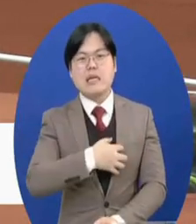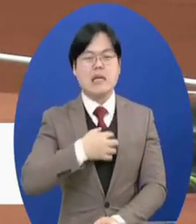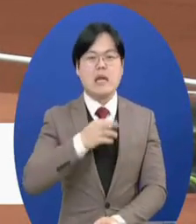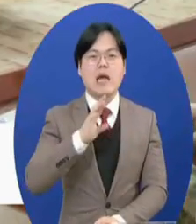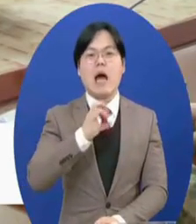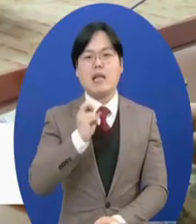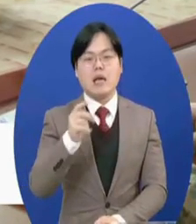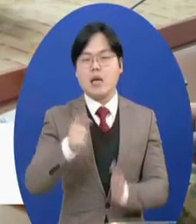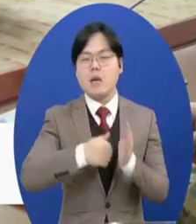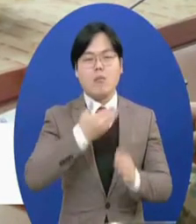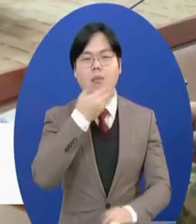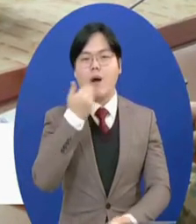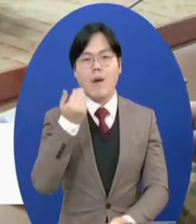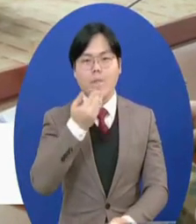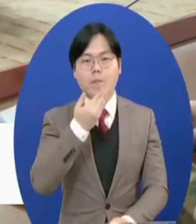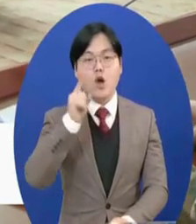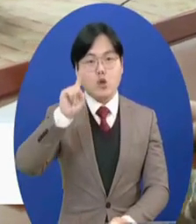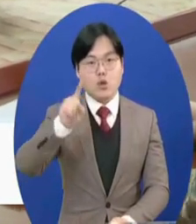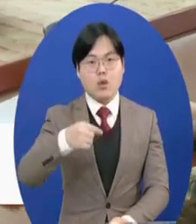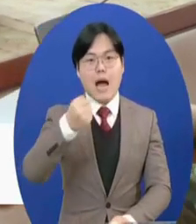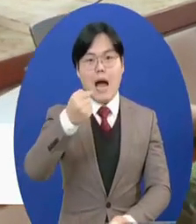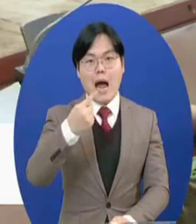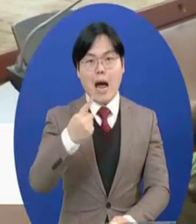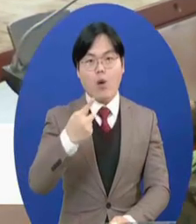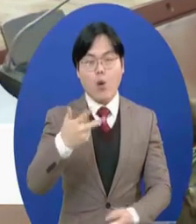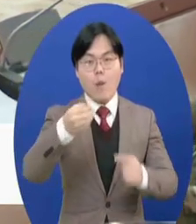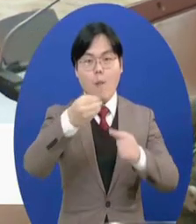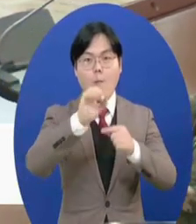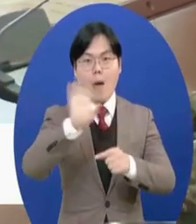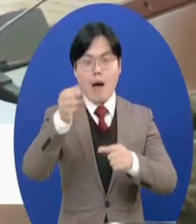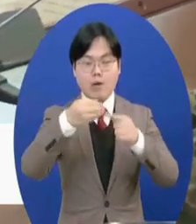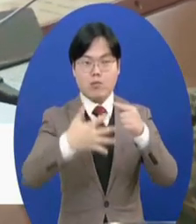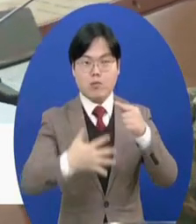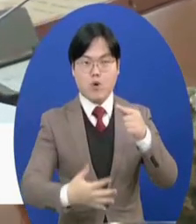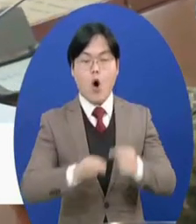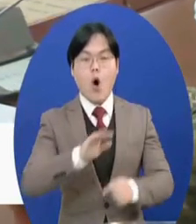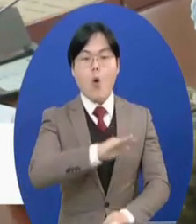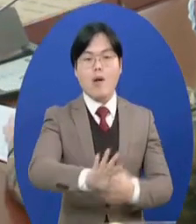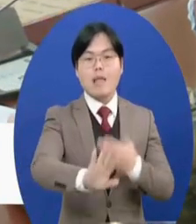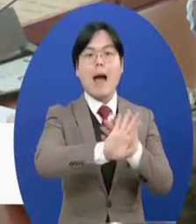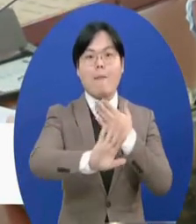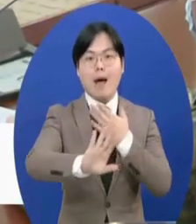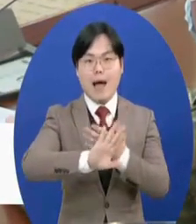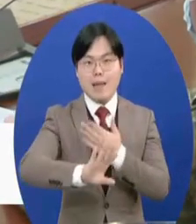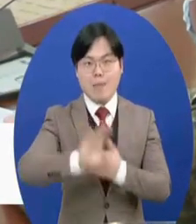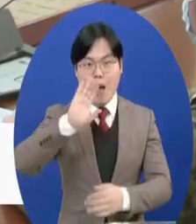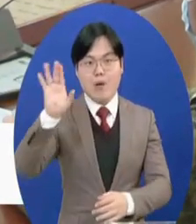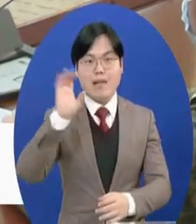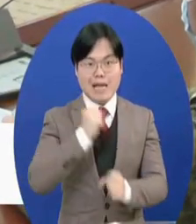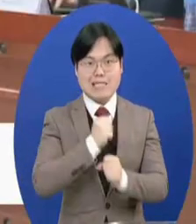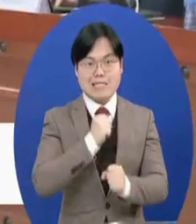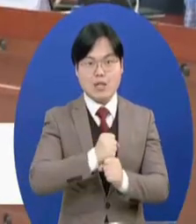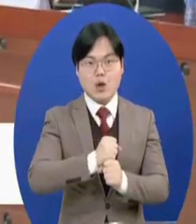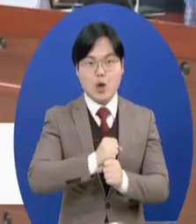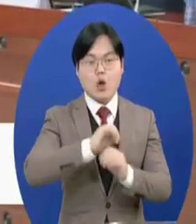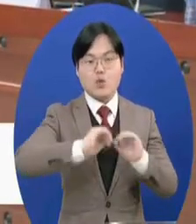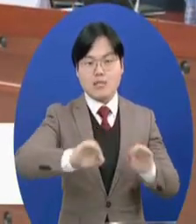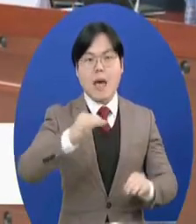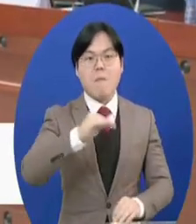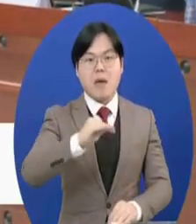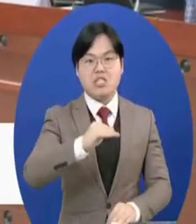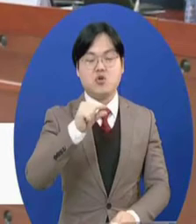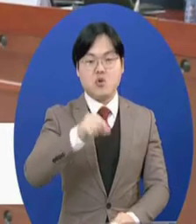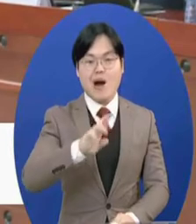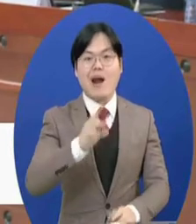байна. Зөвшөөрөгдсөн 13 салбар дээр хүүхэд хамгааллын салбар ажиллана. Тэдэнд хамаарах автомашинууд тусгай QR зөвшөөрлөөр зорчих юм а.